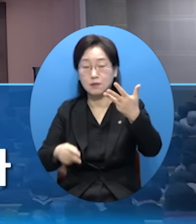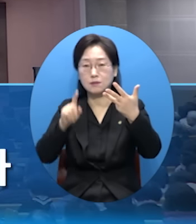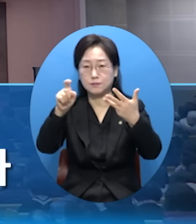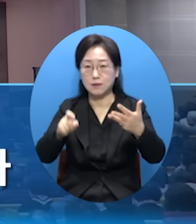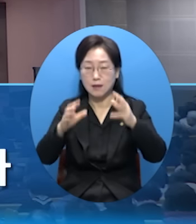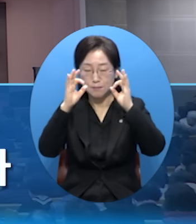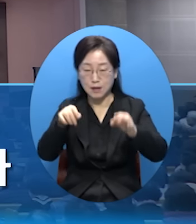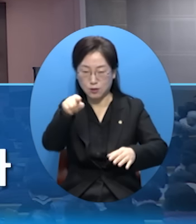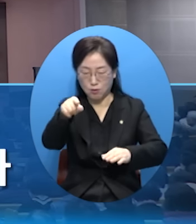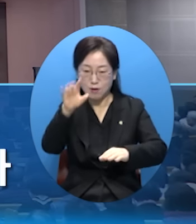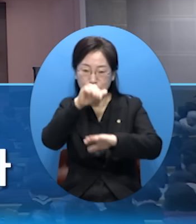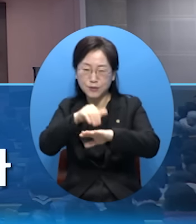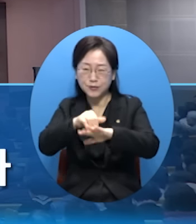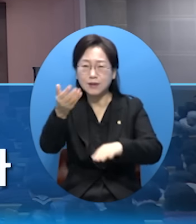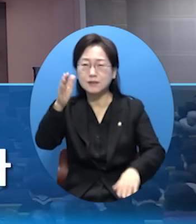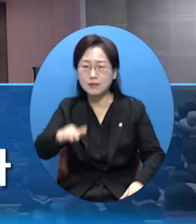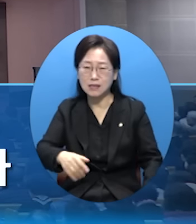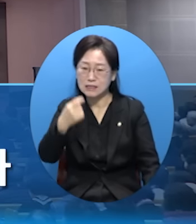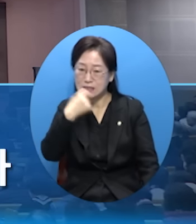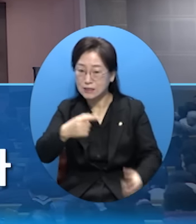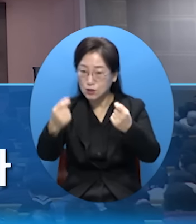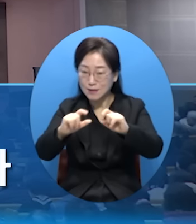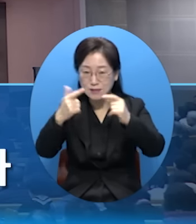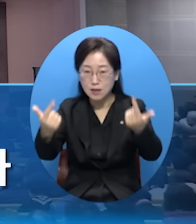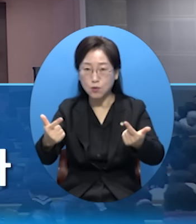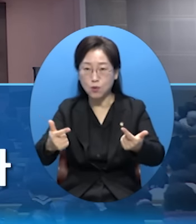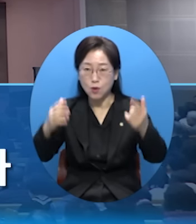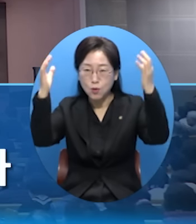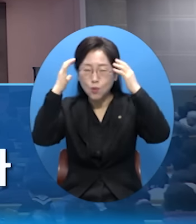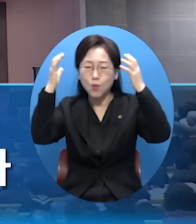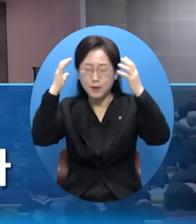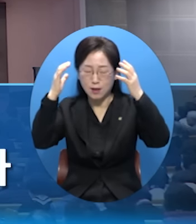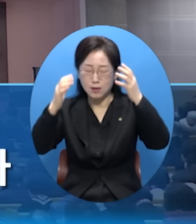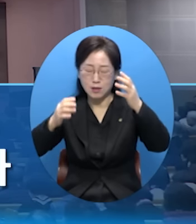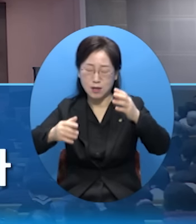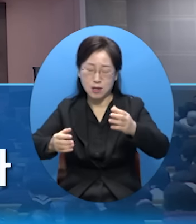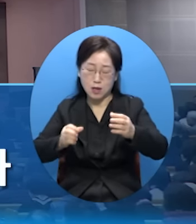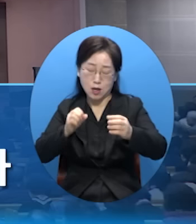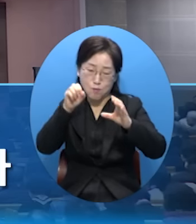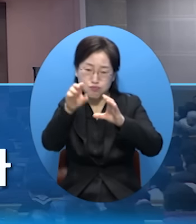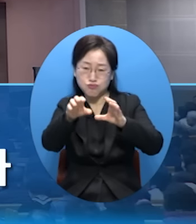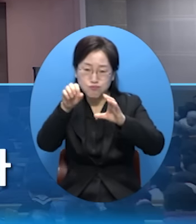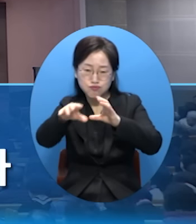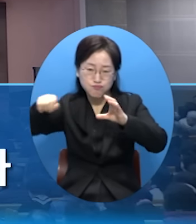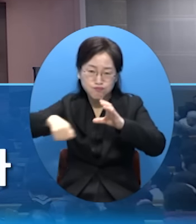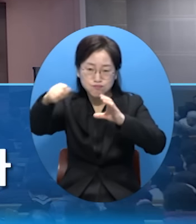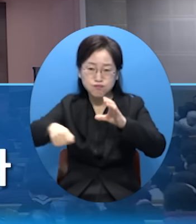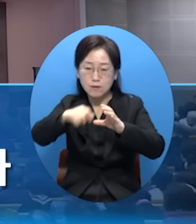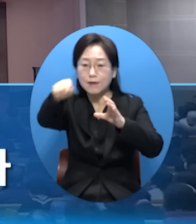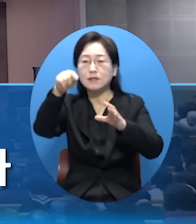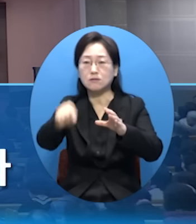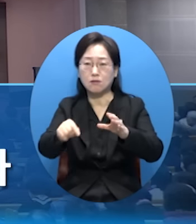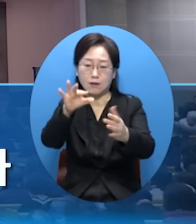너를 연단하였으나 은처럼 하지 아니하고 너를 고난의 풀무불에서 택하였노라.